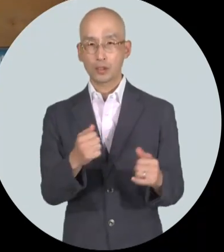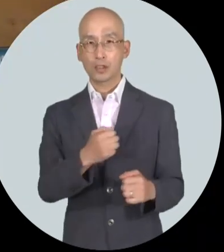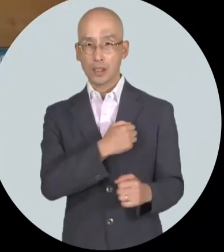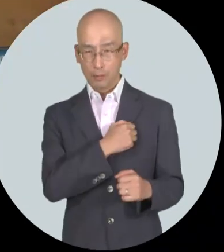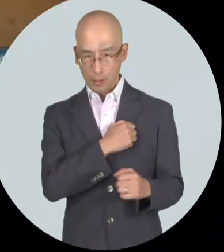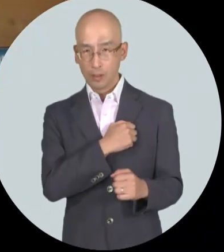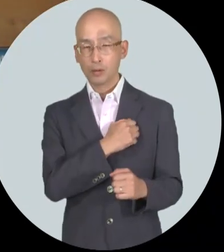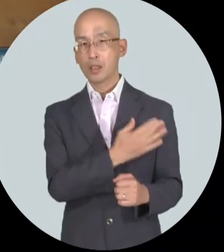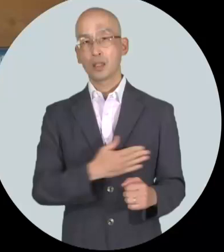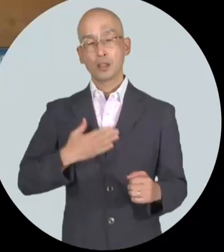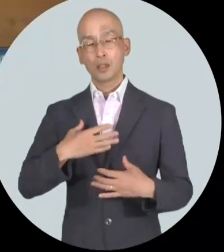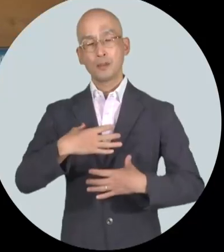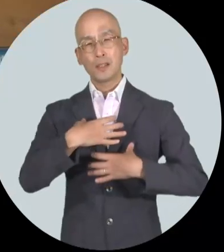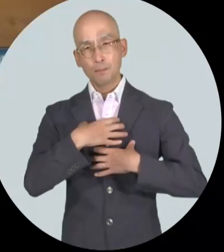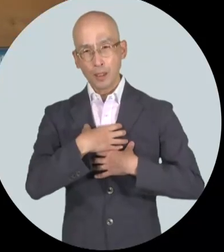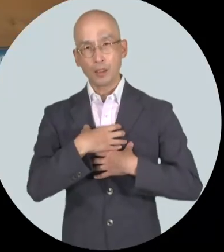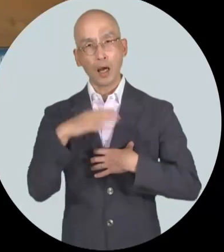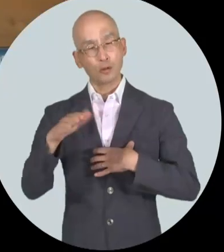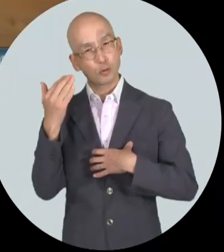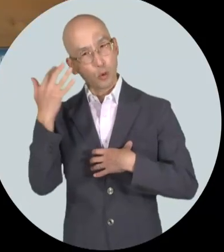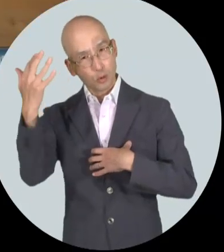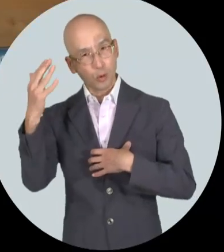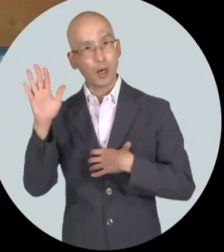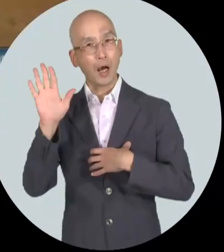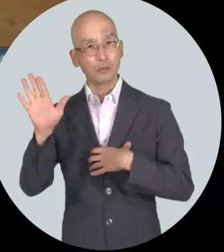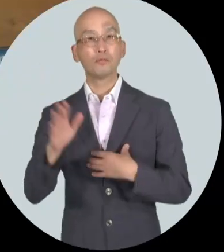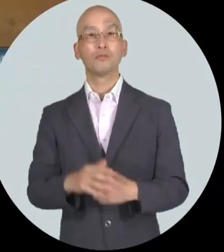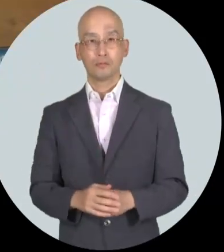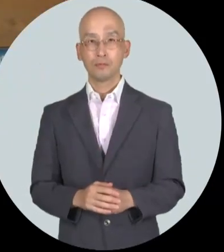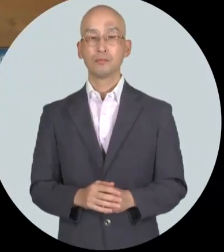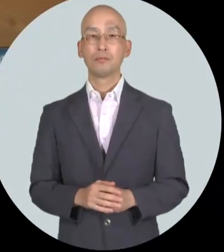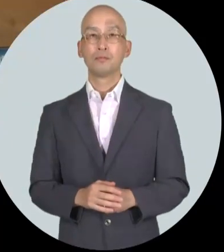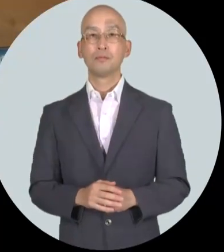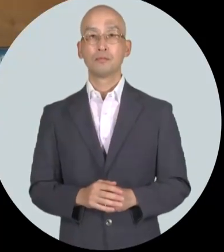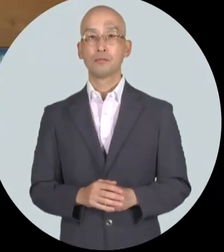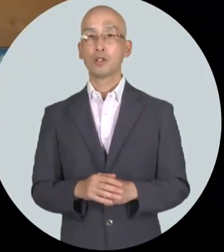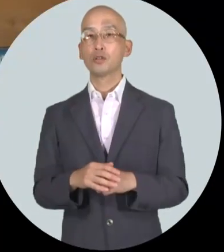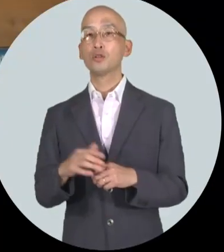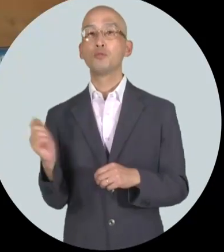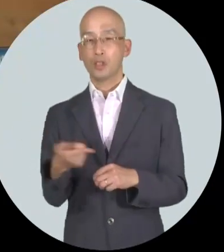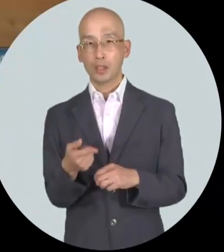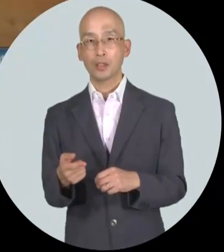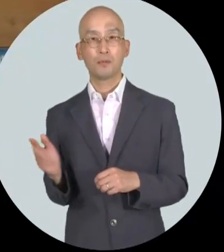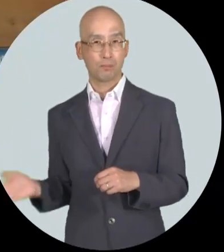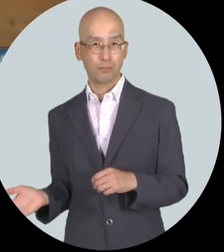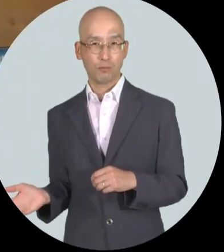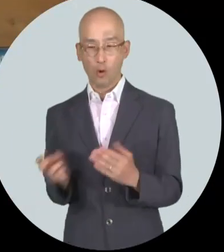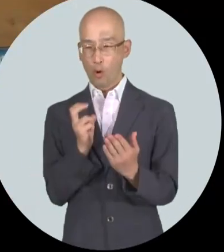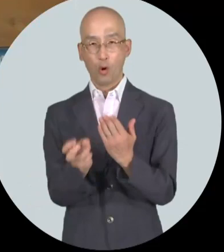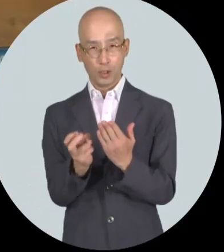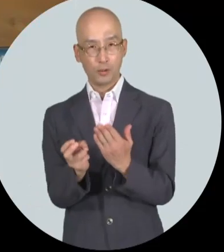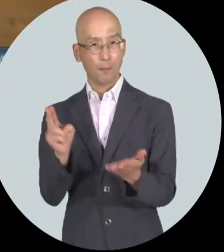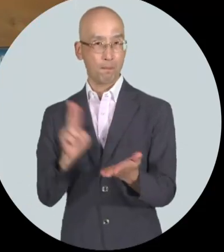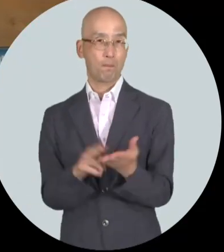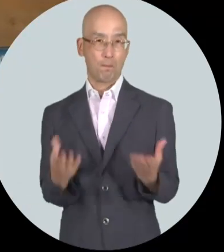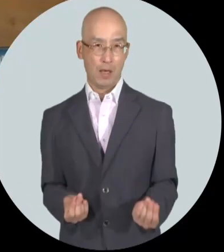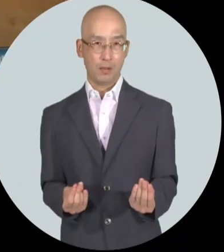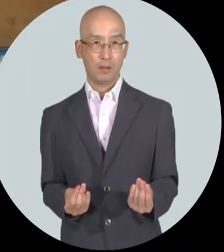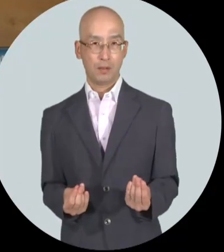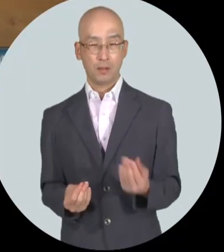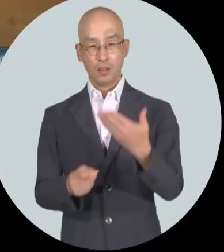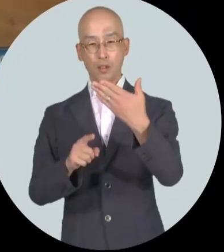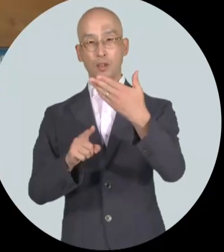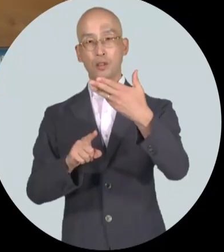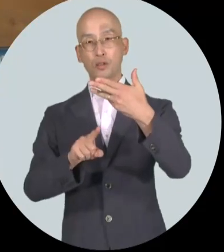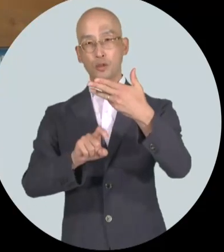害を受ける恐れがあるということで、速やかに災害救助法の適用を決定いたしました、15日に決定いたし